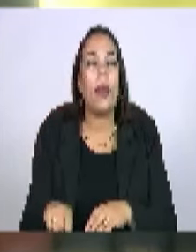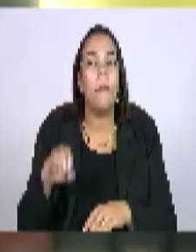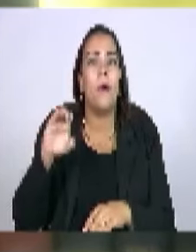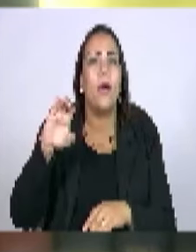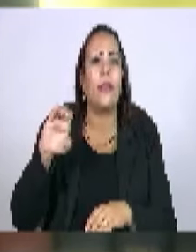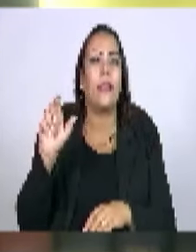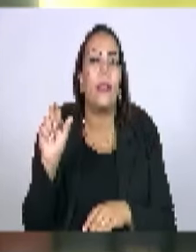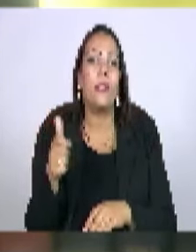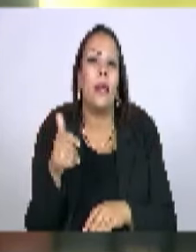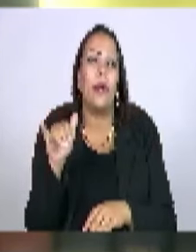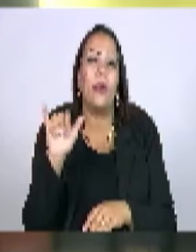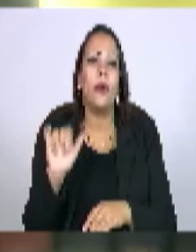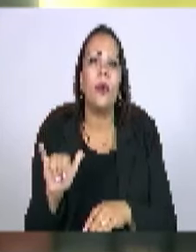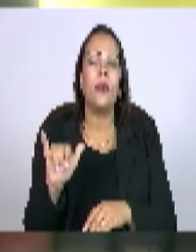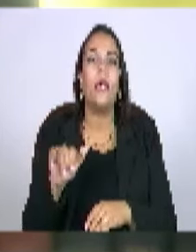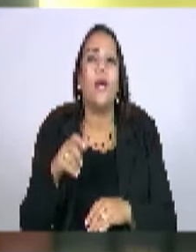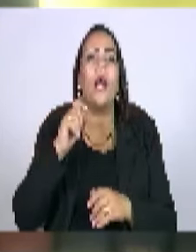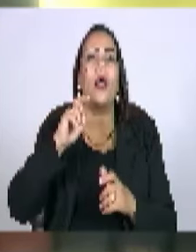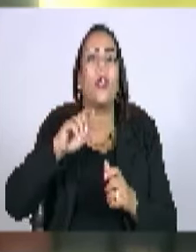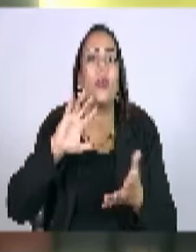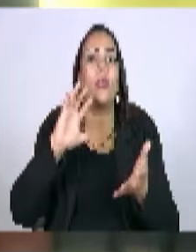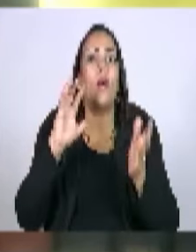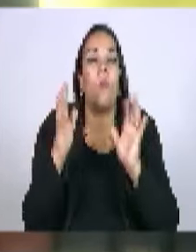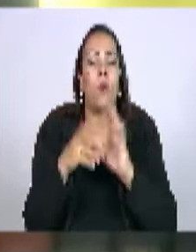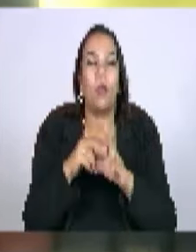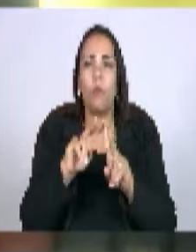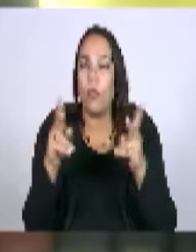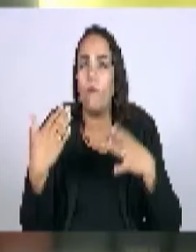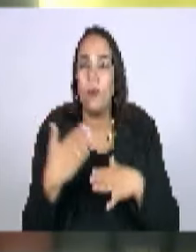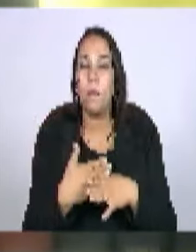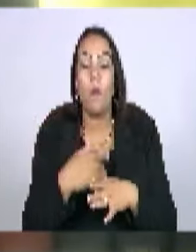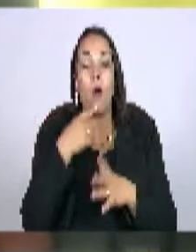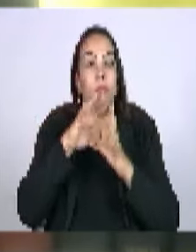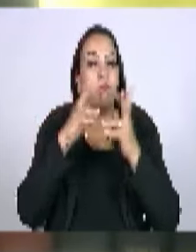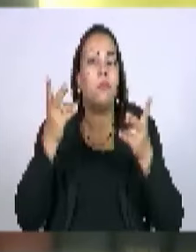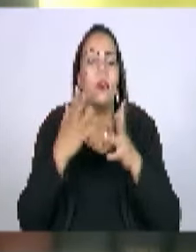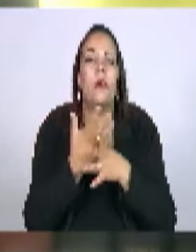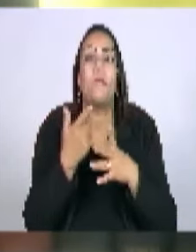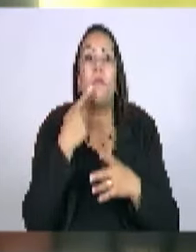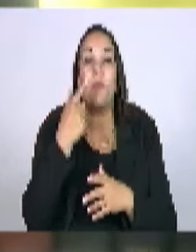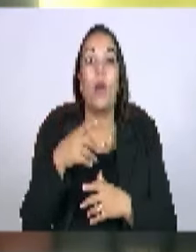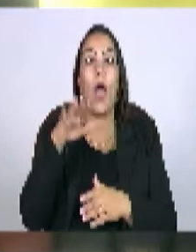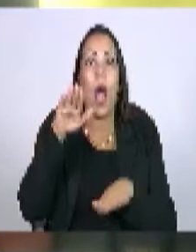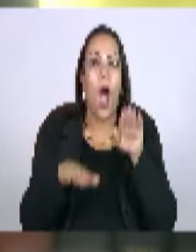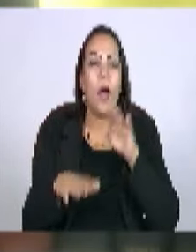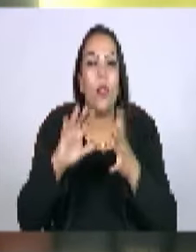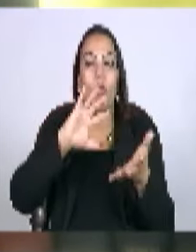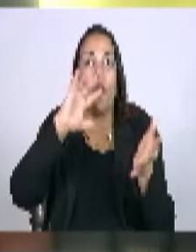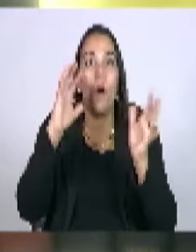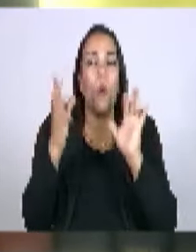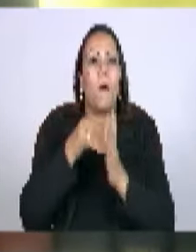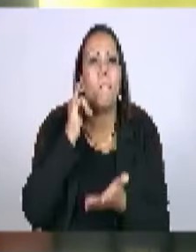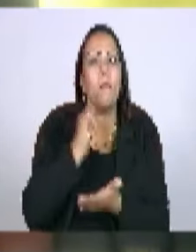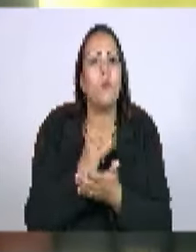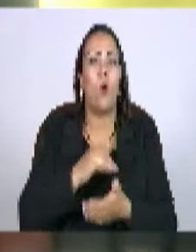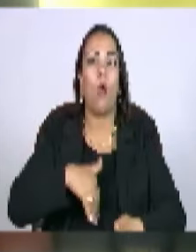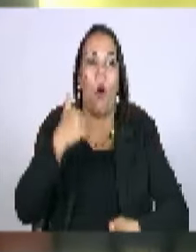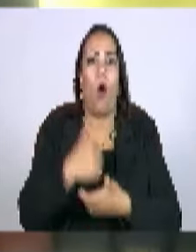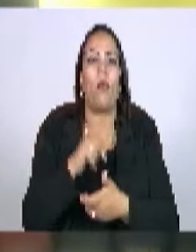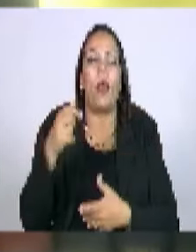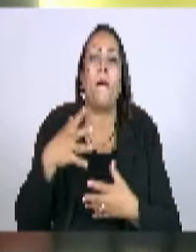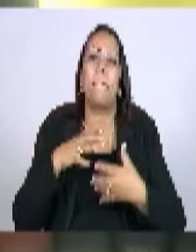الفارق بينهم كبير محكمه العدل الدوليه دي جهاز قضائي تابع